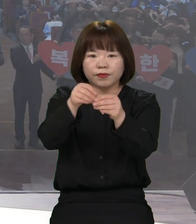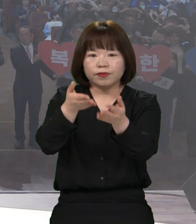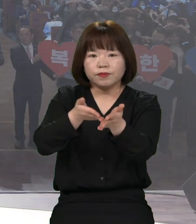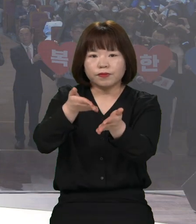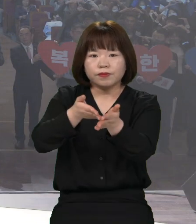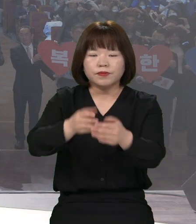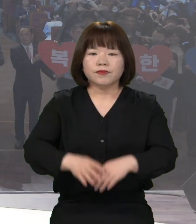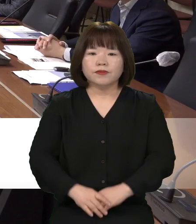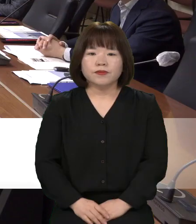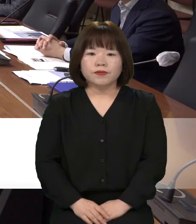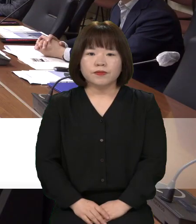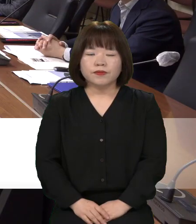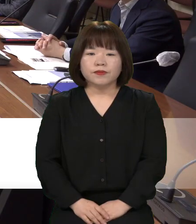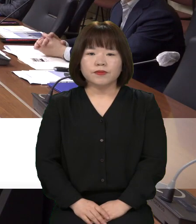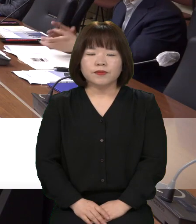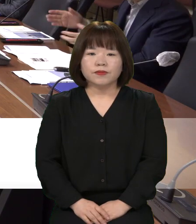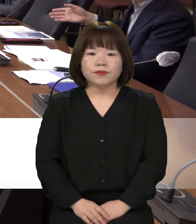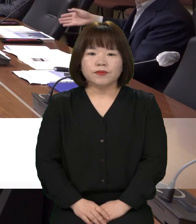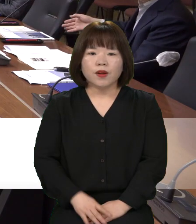간추린 소식입니다